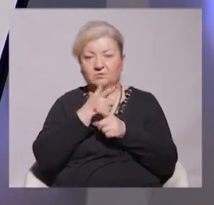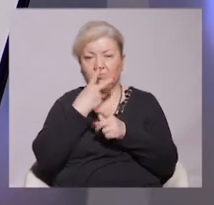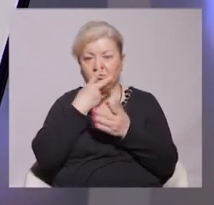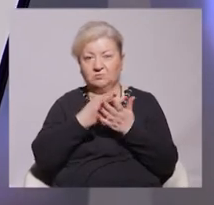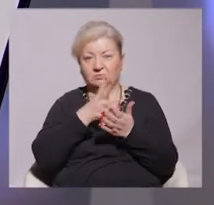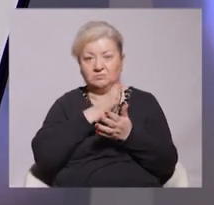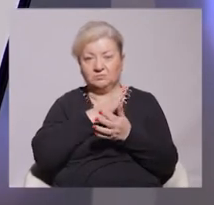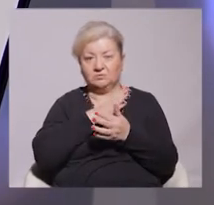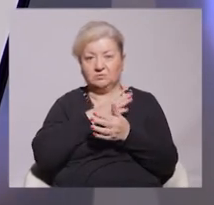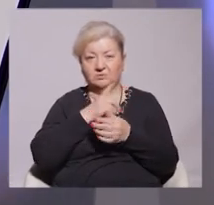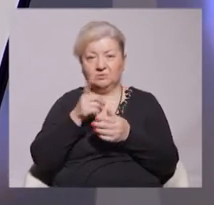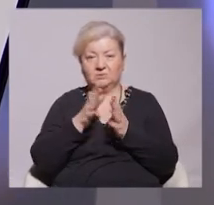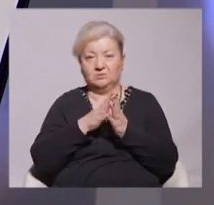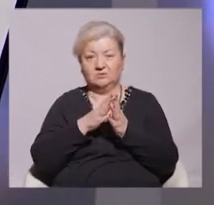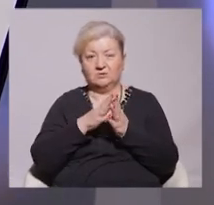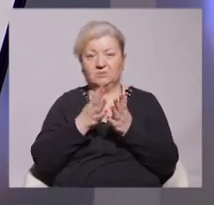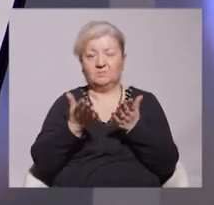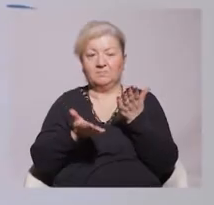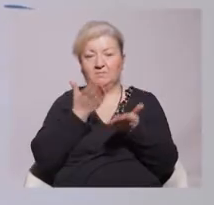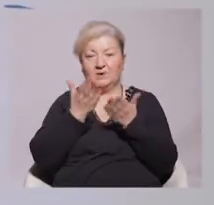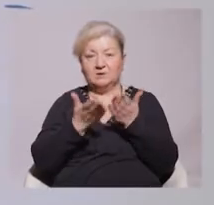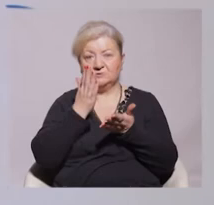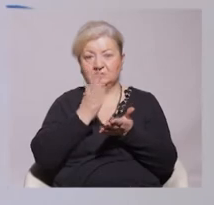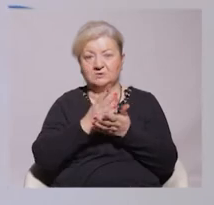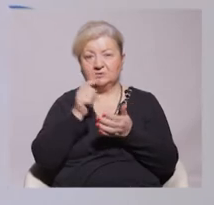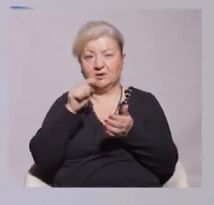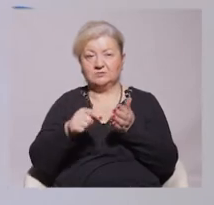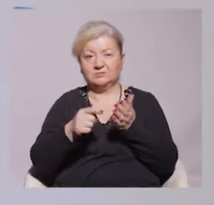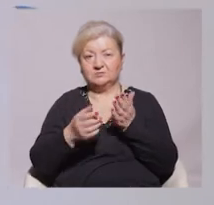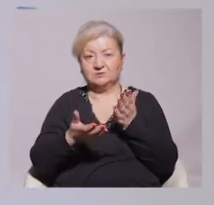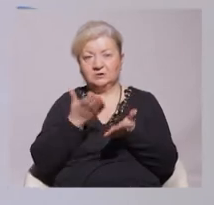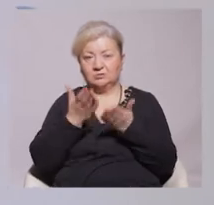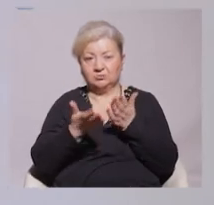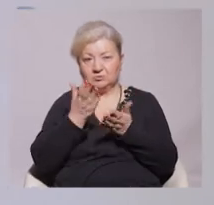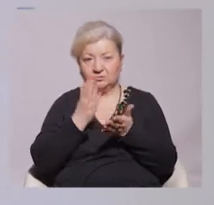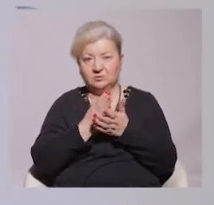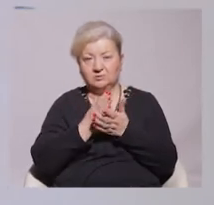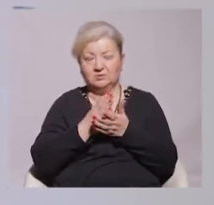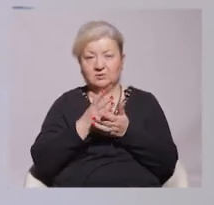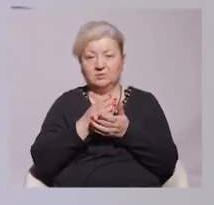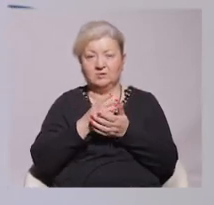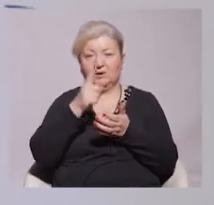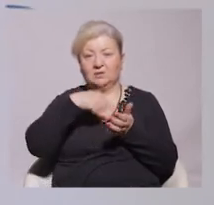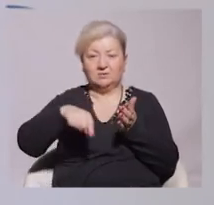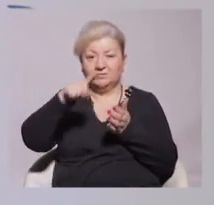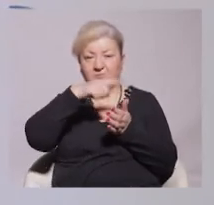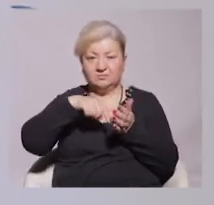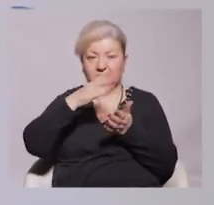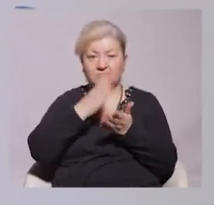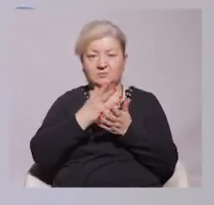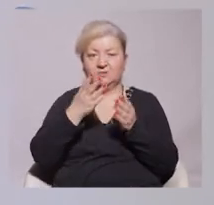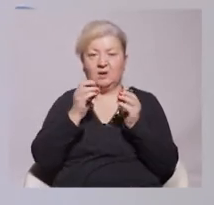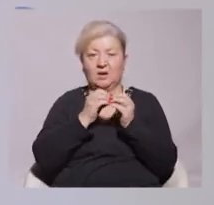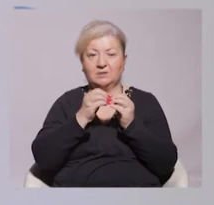მოცემული მასა 1000 კილოგრამი. ასევე ვიცით ჩვენ წრის რადიუსი, რომელიც 10 მეტრია.